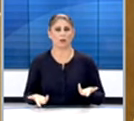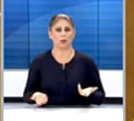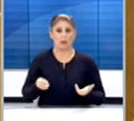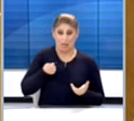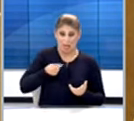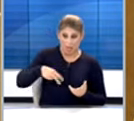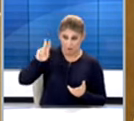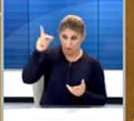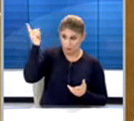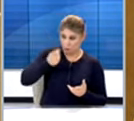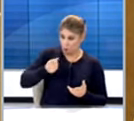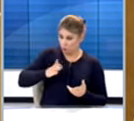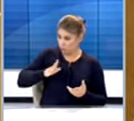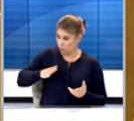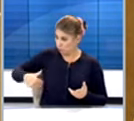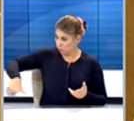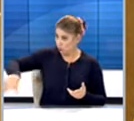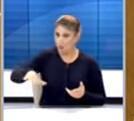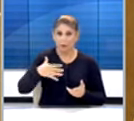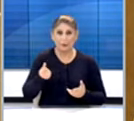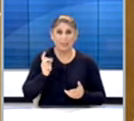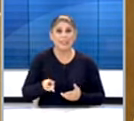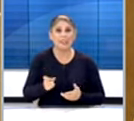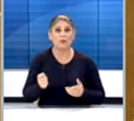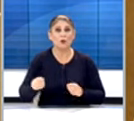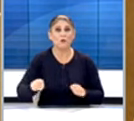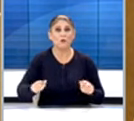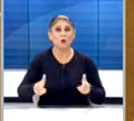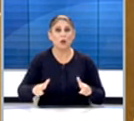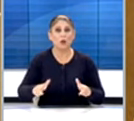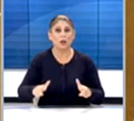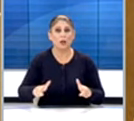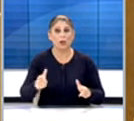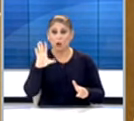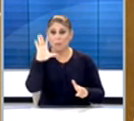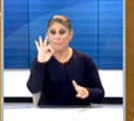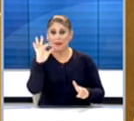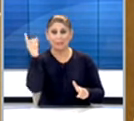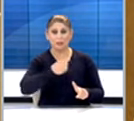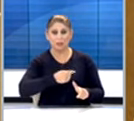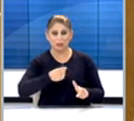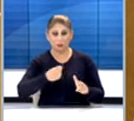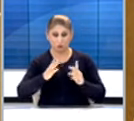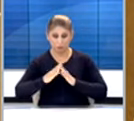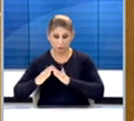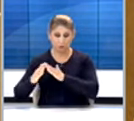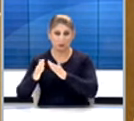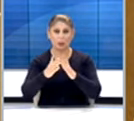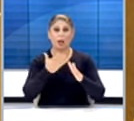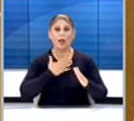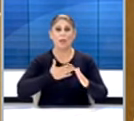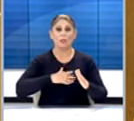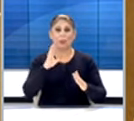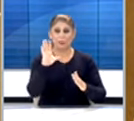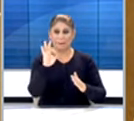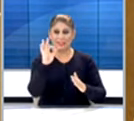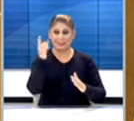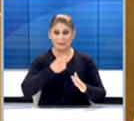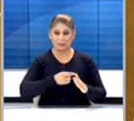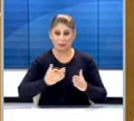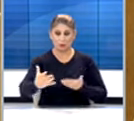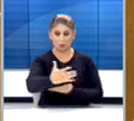Αυξάνεται το ποσοστό του πληθυσμού που είναι σε κίνδυνο φτώχειας και τα μισά νοικοκυριά στην Ελλάδα θέλουν το μισό του εισοδήματός